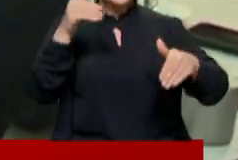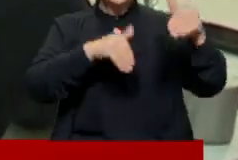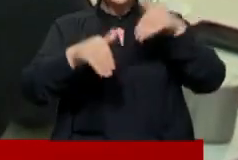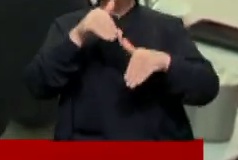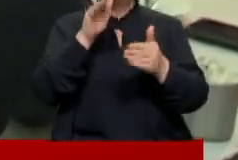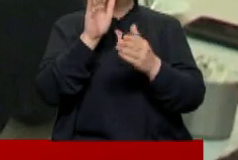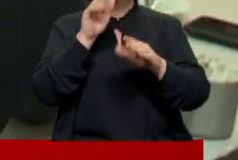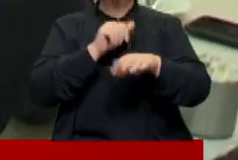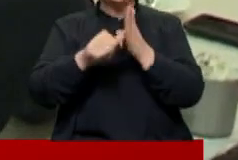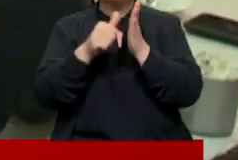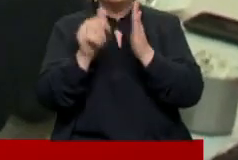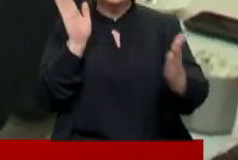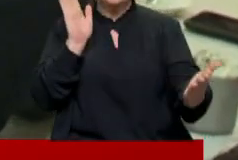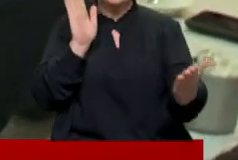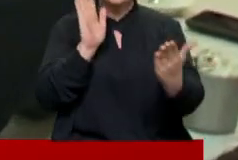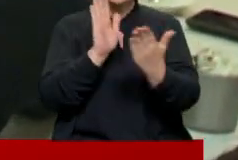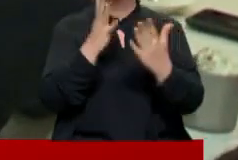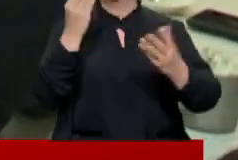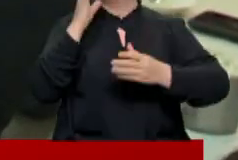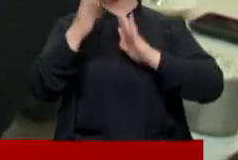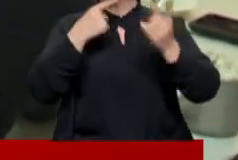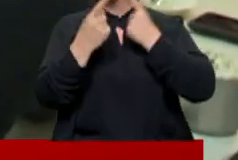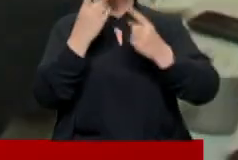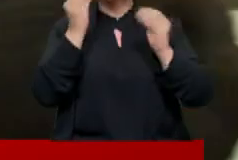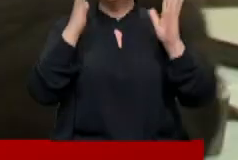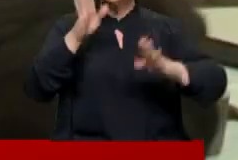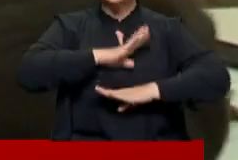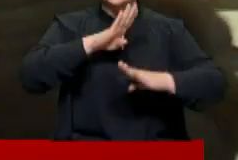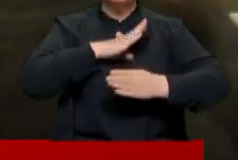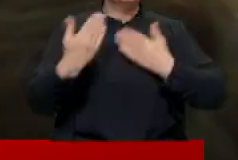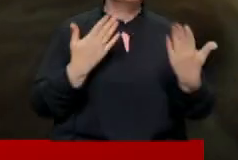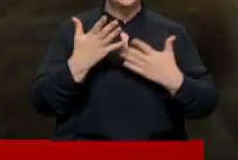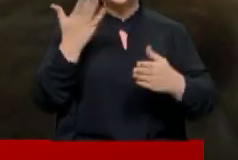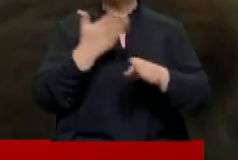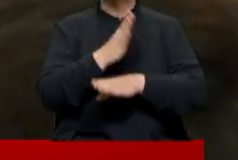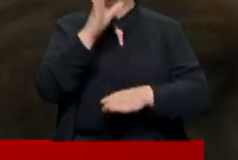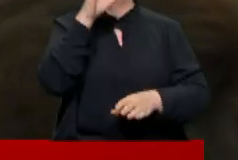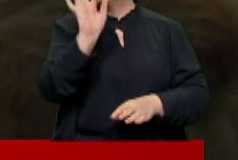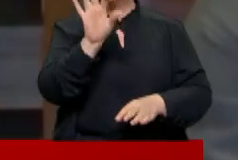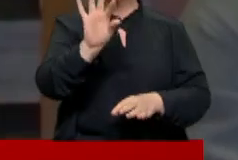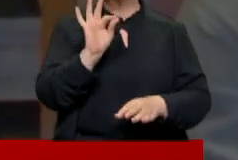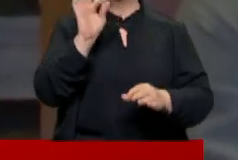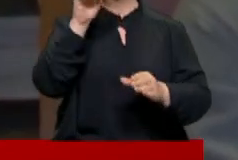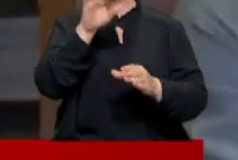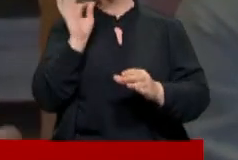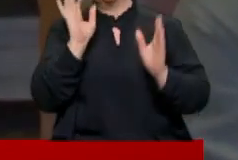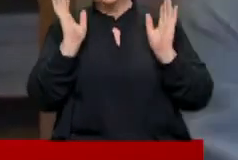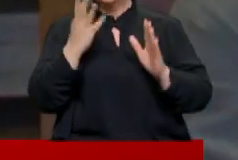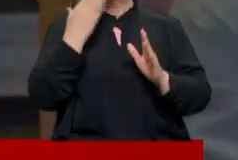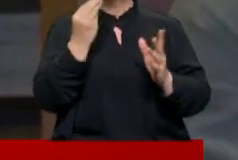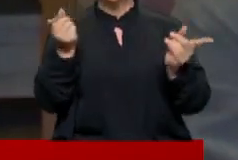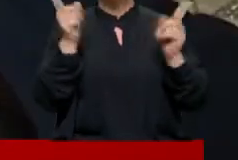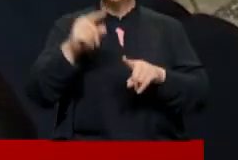takvimi geliştiğinde daha çok konuşacağız, daha çok dertleşeceğiz. En doğru kişi tercih edilir ve seçilir. Ekrem İmamoğlu da